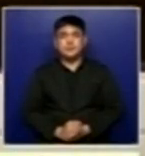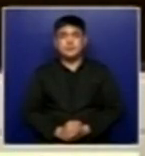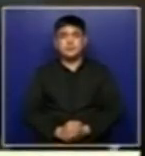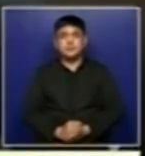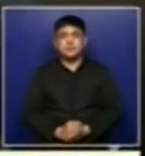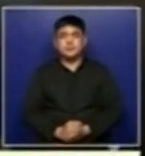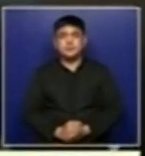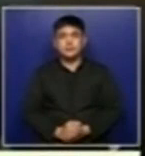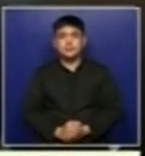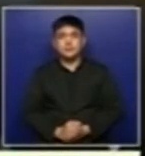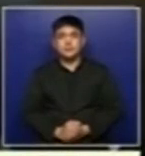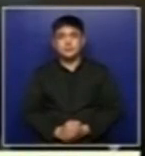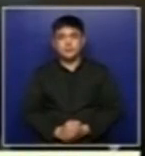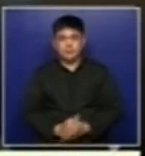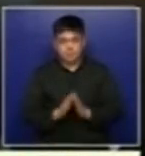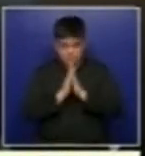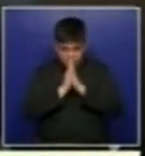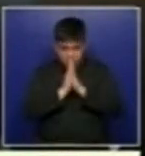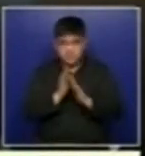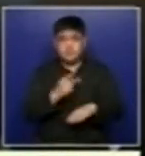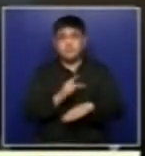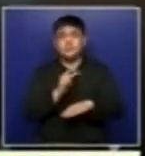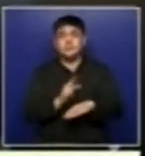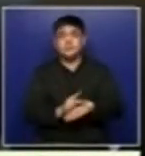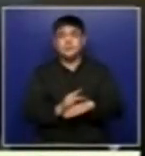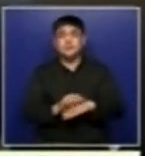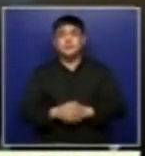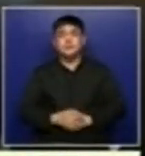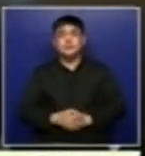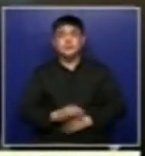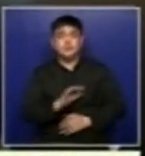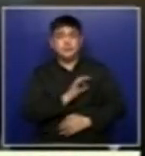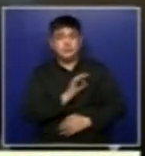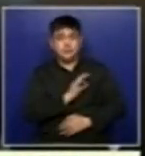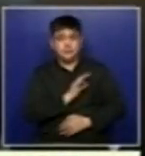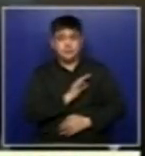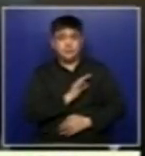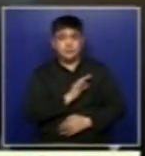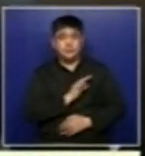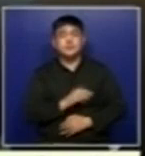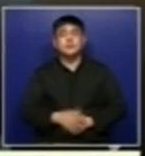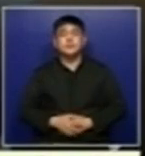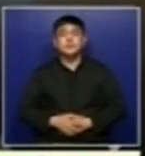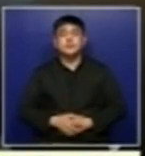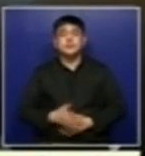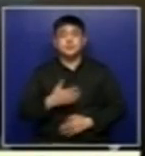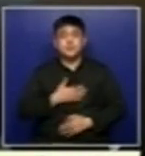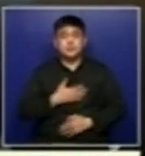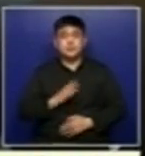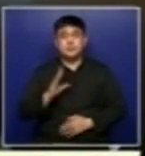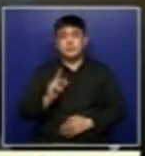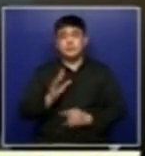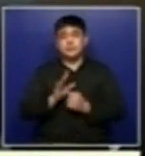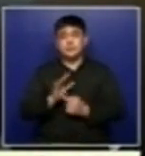ครับกราบเรียนท่านประธานสภาผู้แทนราษฎรที่เคารพครับท่านสมาชิกผู้ทรงเกียรติทุกท่านกับผมพลเอกชัยชาญช้างมงค